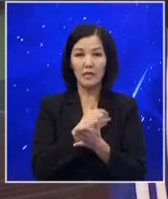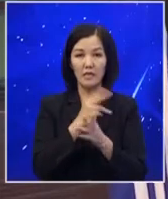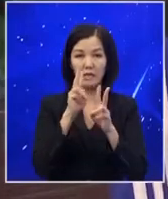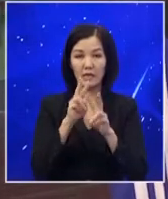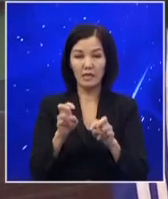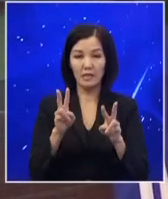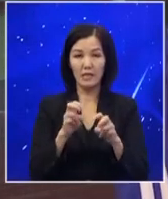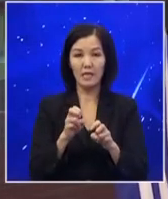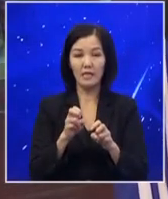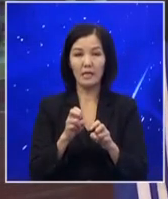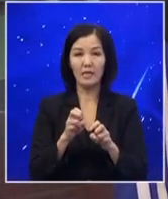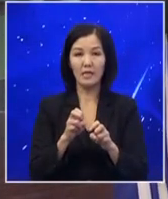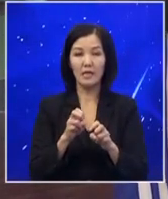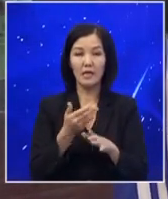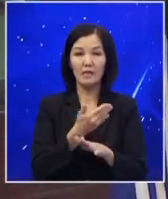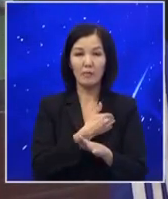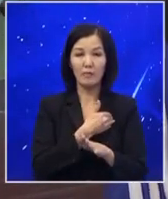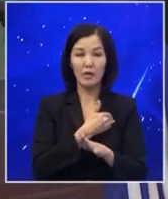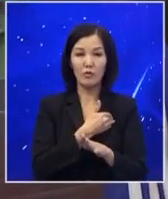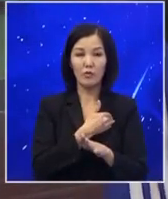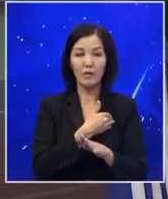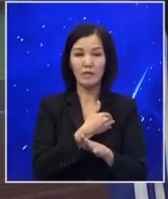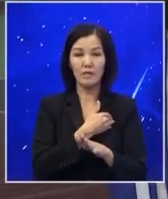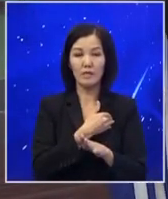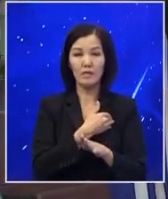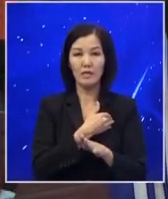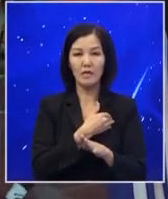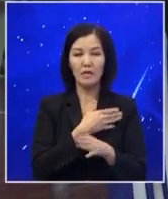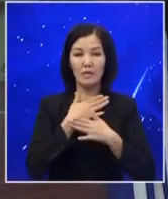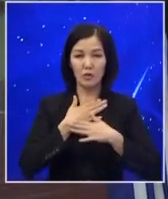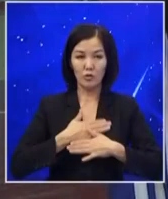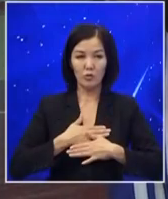кіреберісте өлшейтін температураларын балалардың. Енді шүкір енді